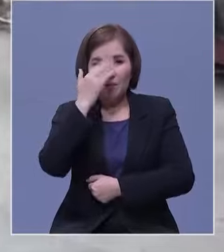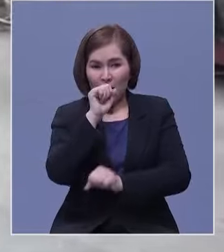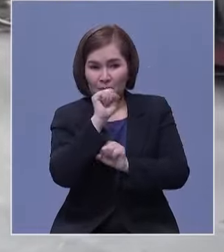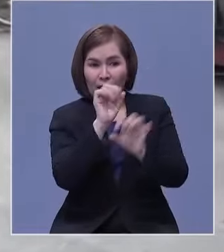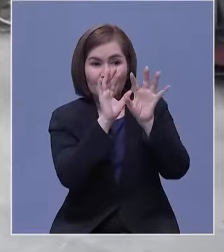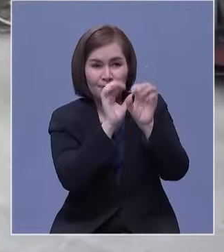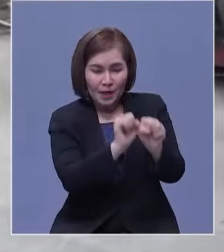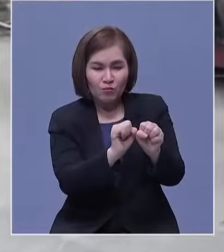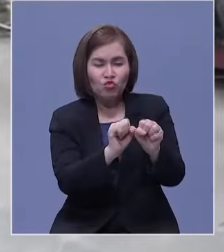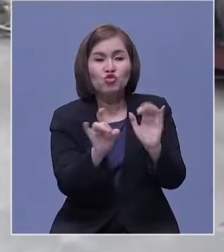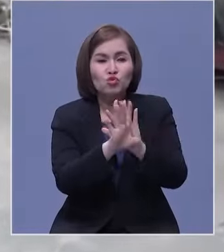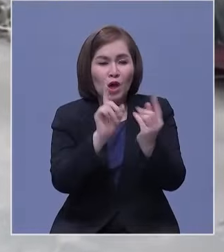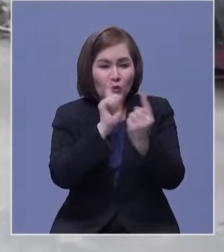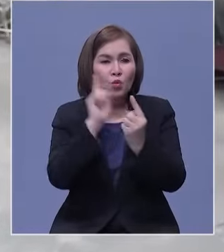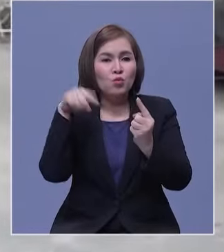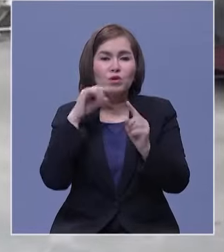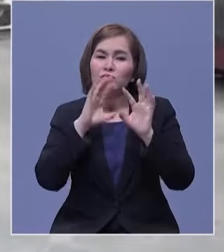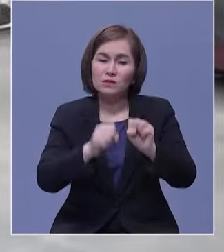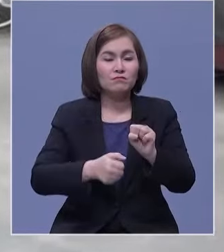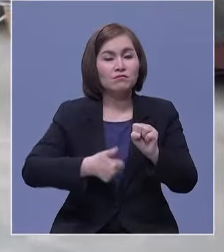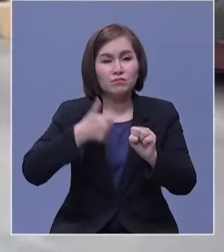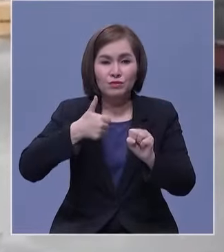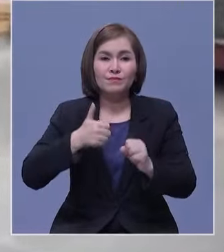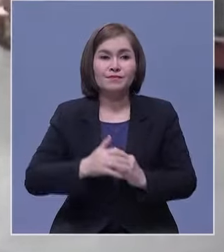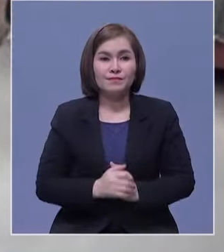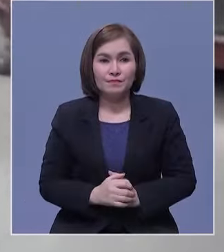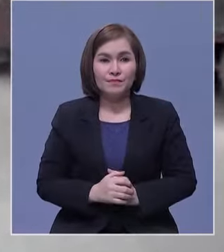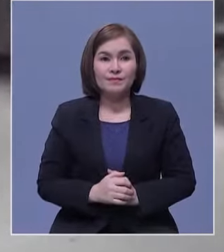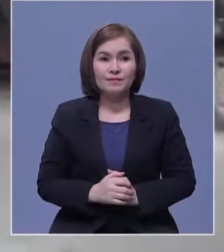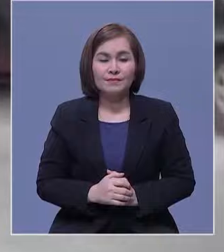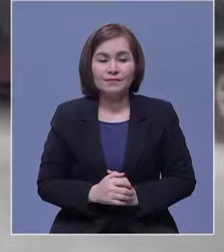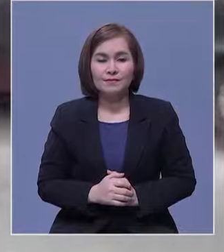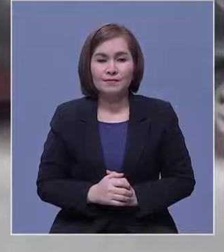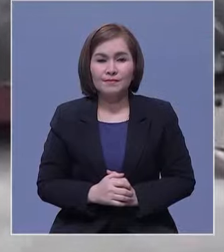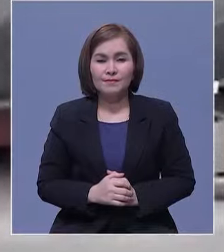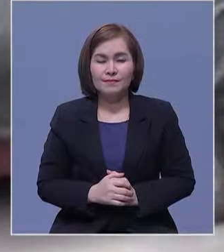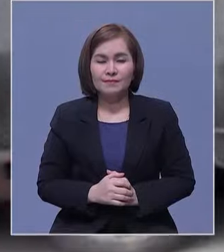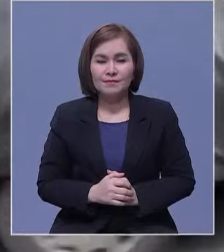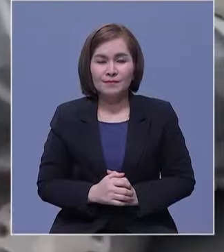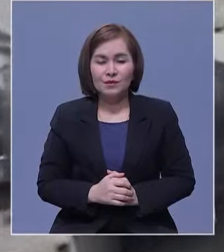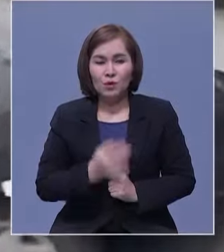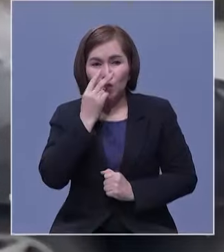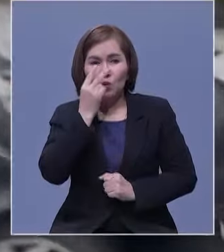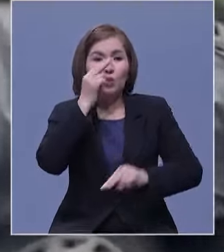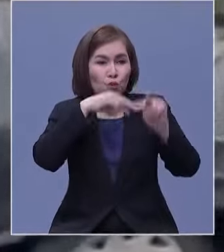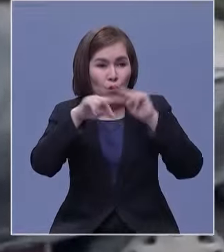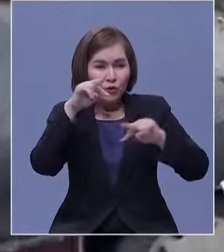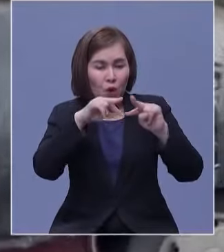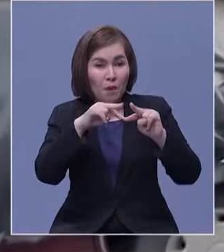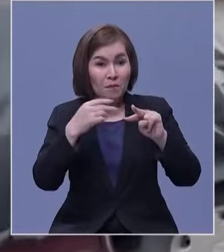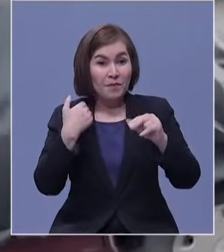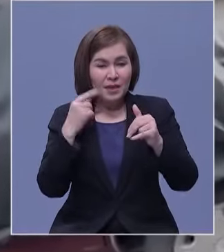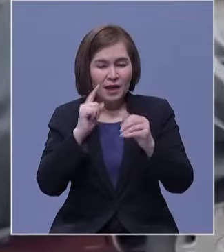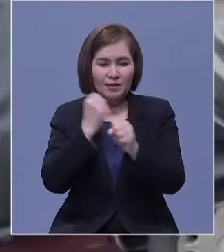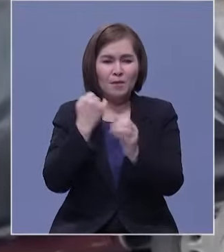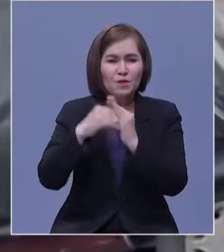มีการจับคุมตัวในที่สุดนะคะเอาหมายศาลมาแล้วก็ควบคุมตัวไปค่ะตรวจสอบเห็นบอกว่ายังมีหมายจับของ